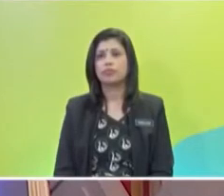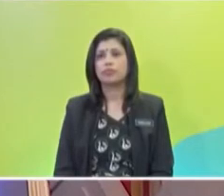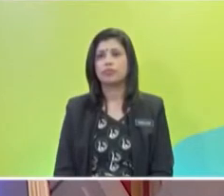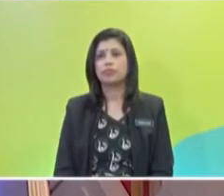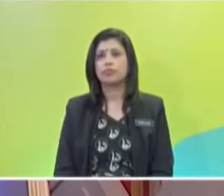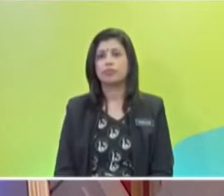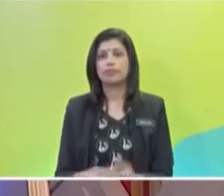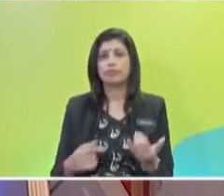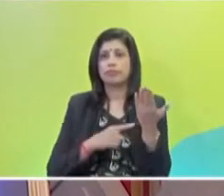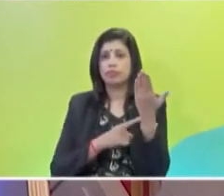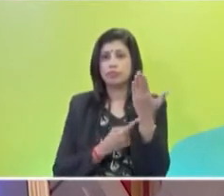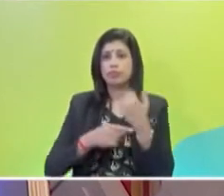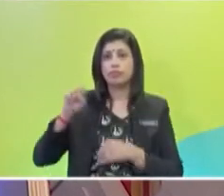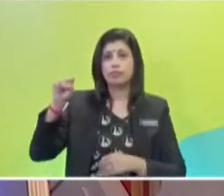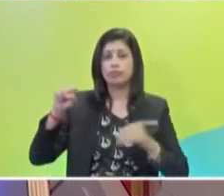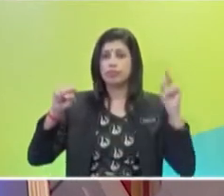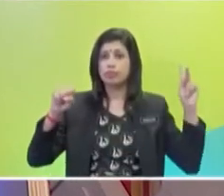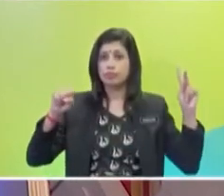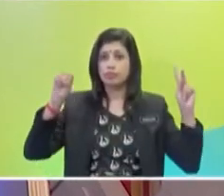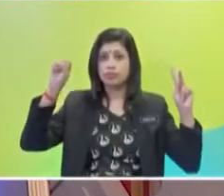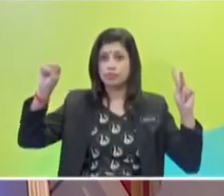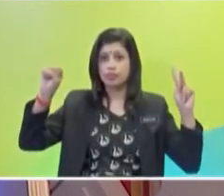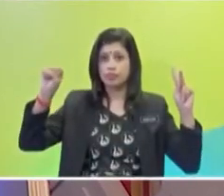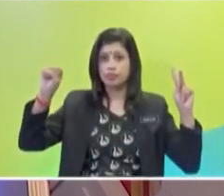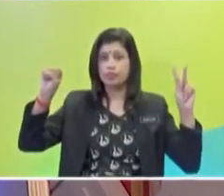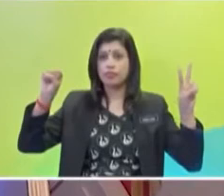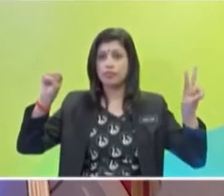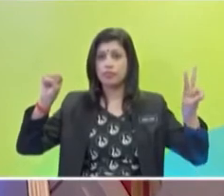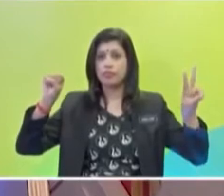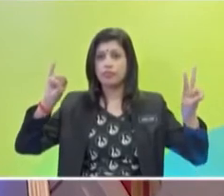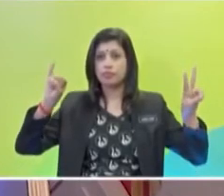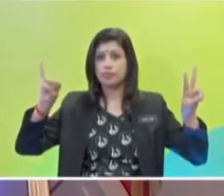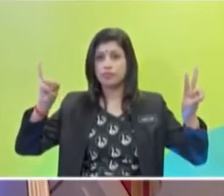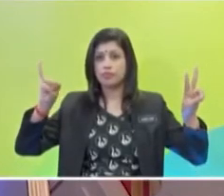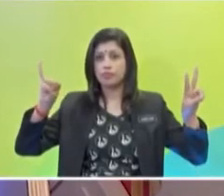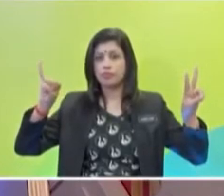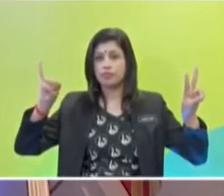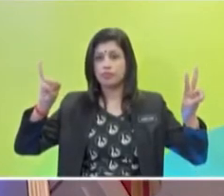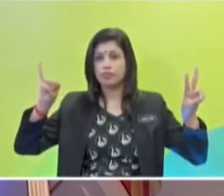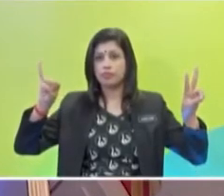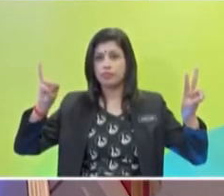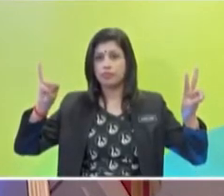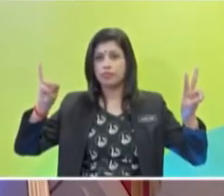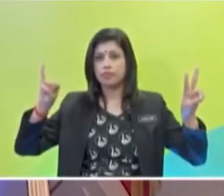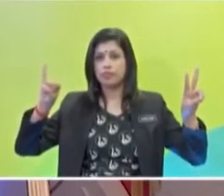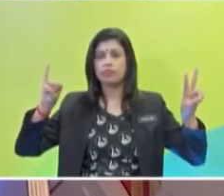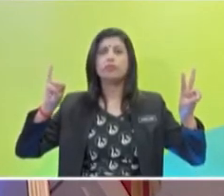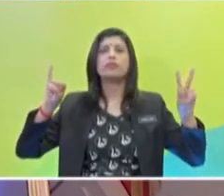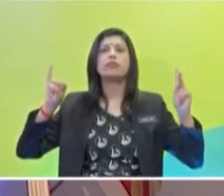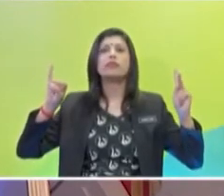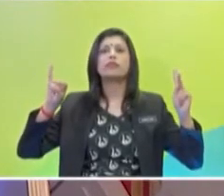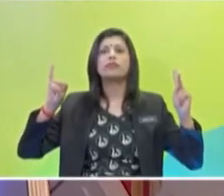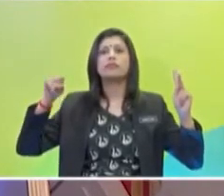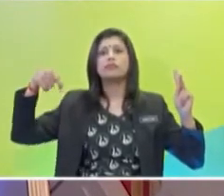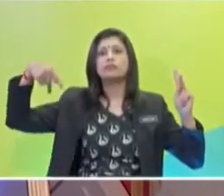huruf S lah. Okey, konsonan S, vokal I. Kemudian konsonan